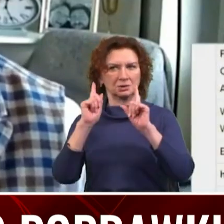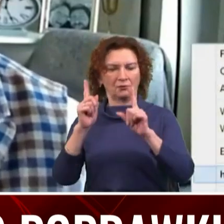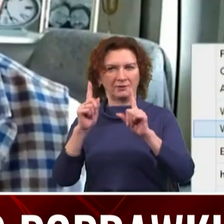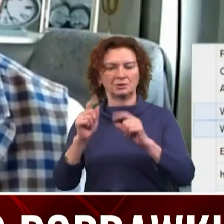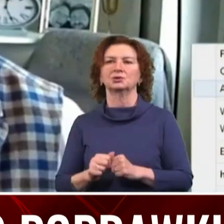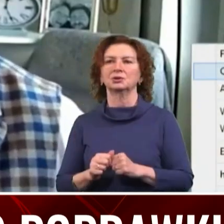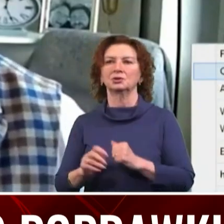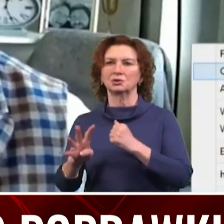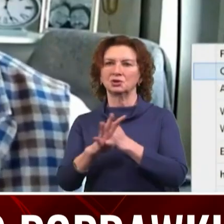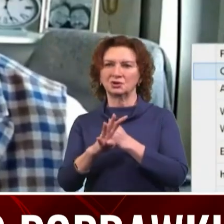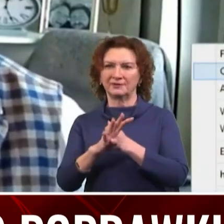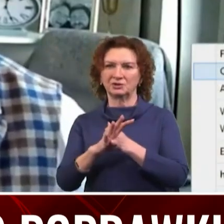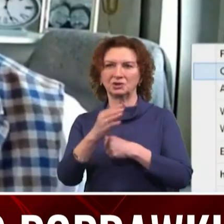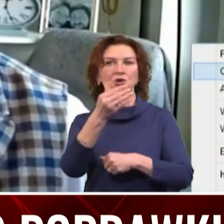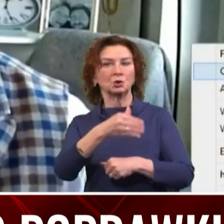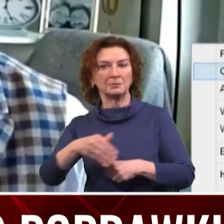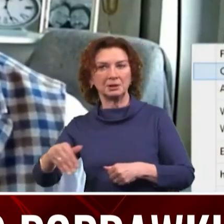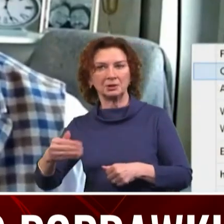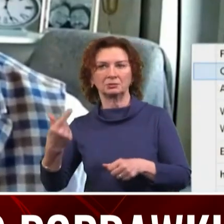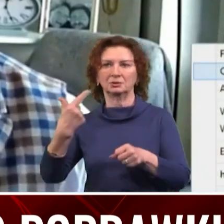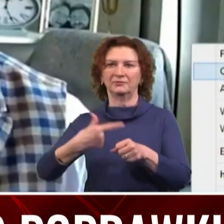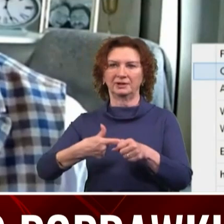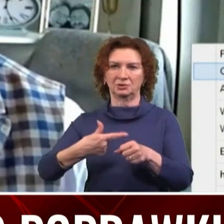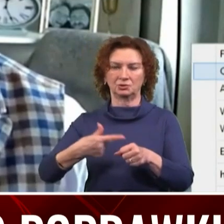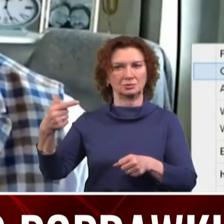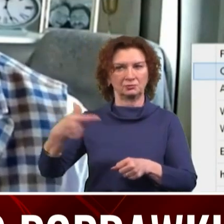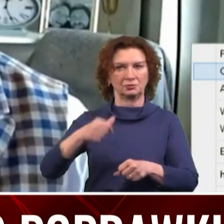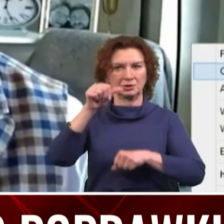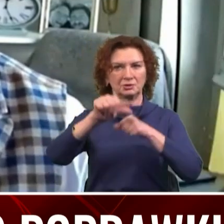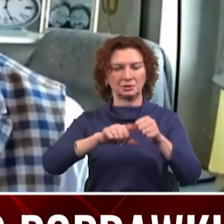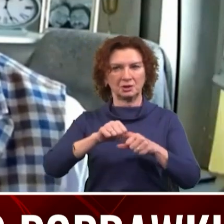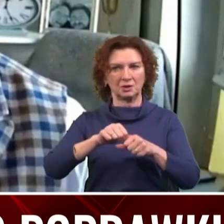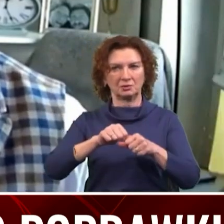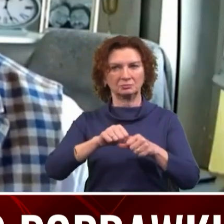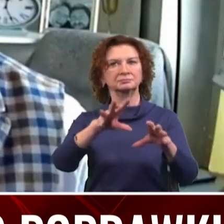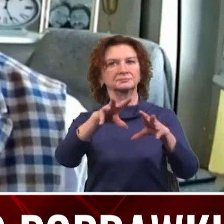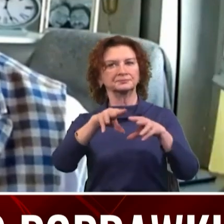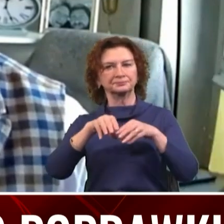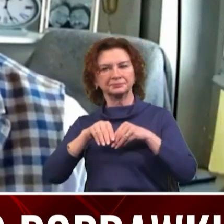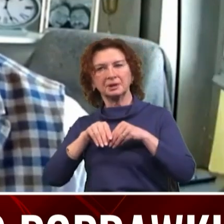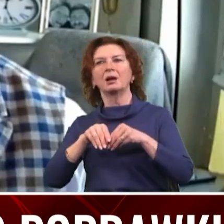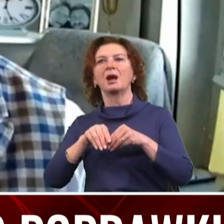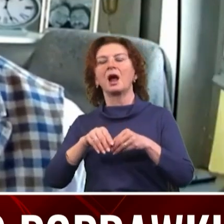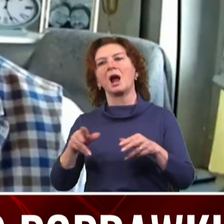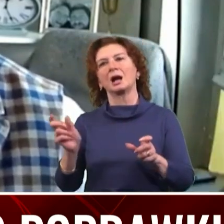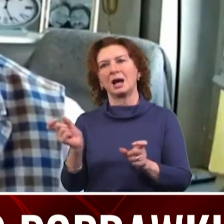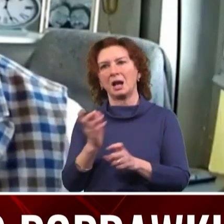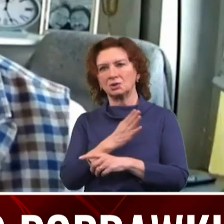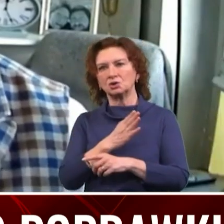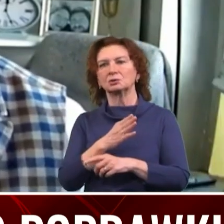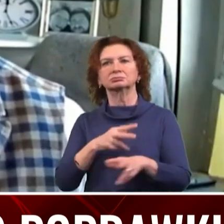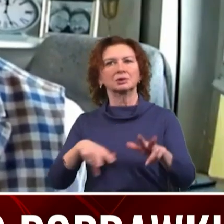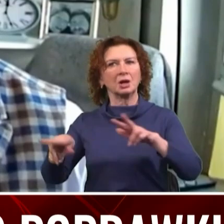te 90 milionów, które w 2020 roku wpłynęły do kaliskich rodzin, one zostały wydane w dużej mierze na kaliskim rynku,